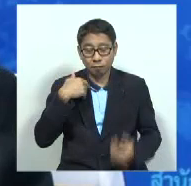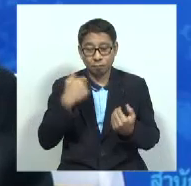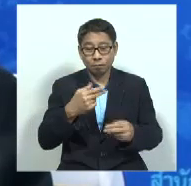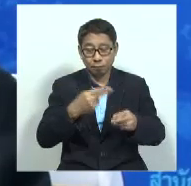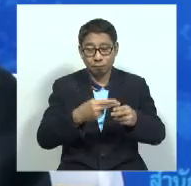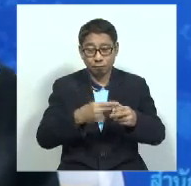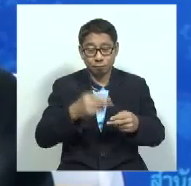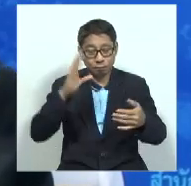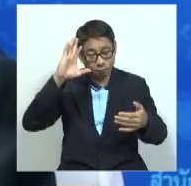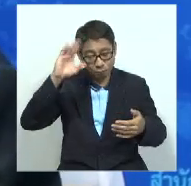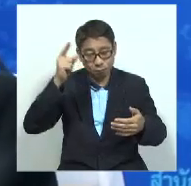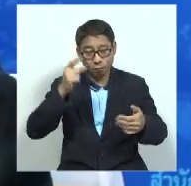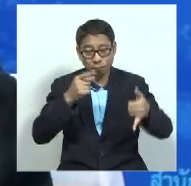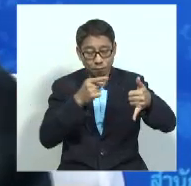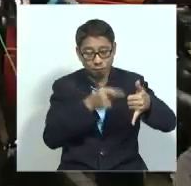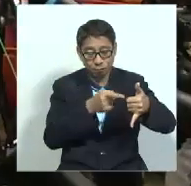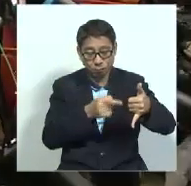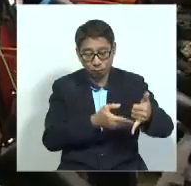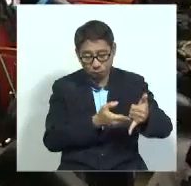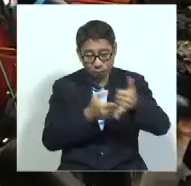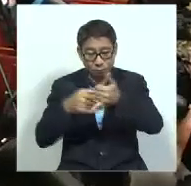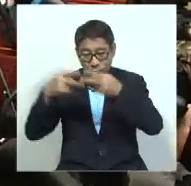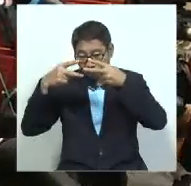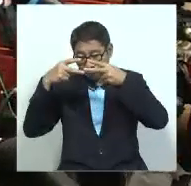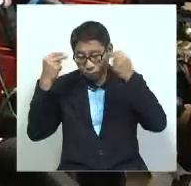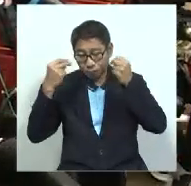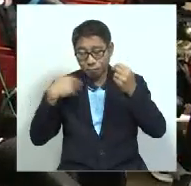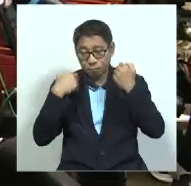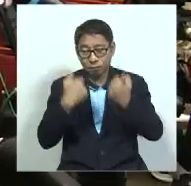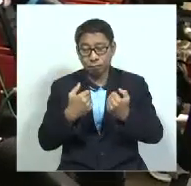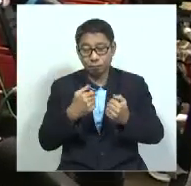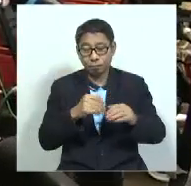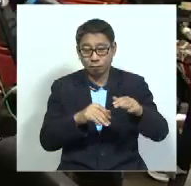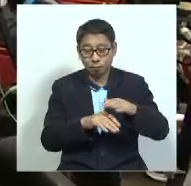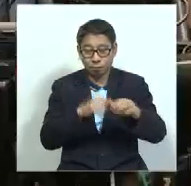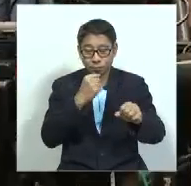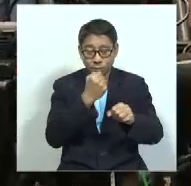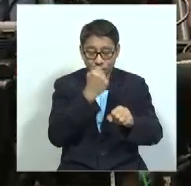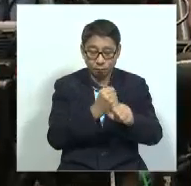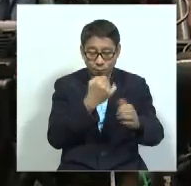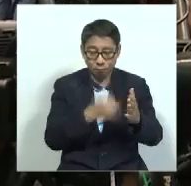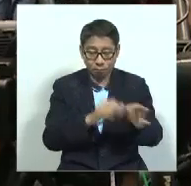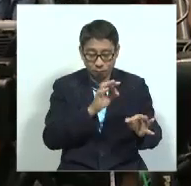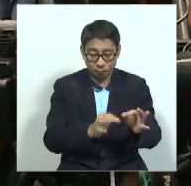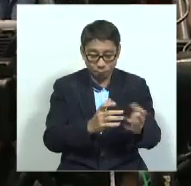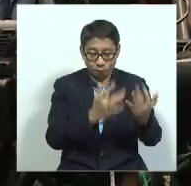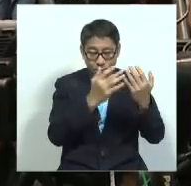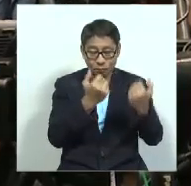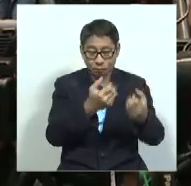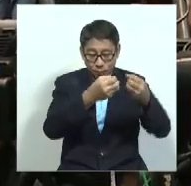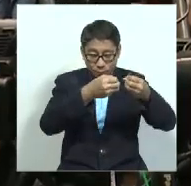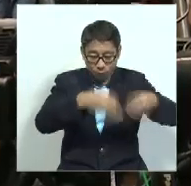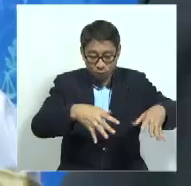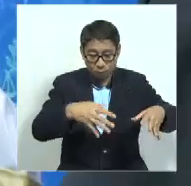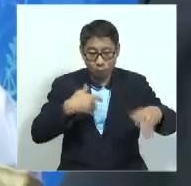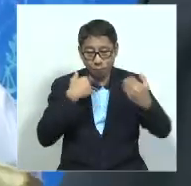ของนายฮาคิมเนี่ยนะครับเข้าเกณฑ์การส่งตัวผู้ร้ายข้ามแดนเนื่องจากว่าข้อหาของเขาคือข้อหาวางเพลิงทำลายทรัพย์สินราชการ